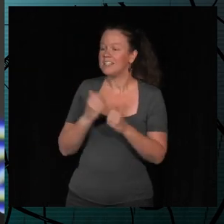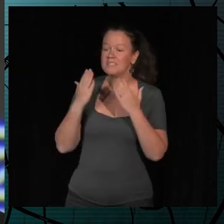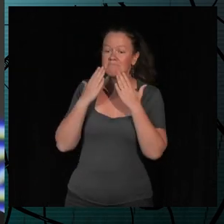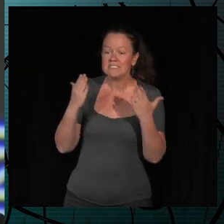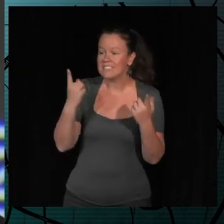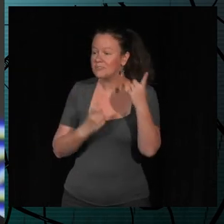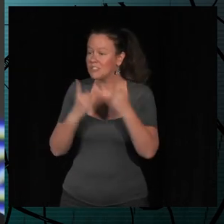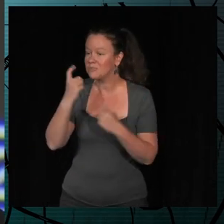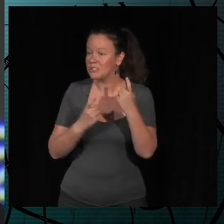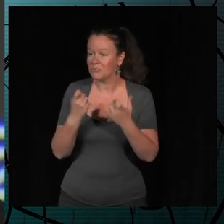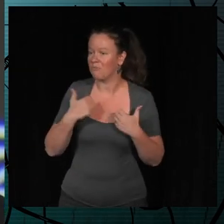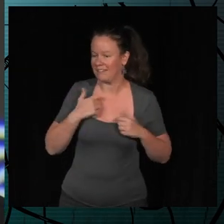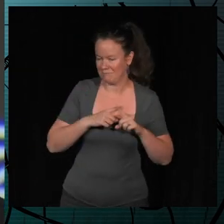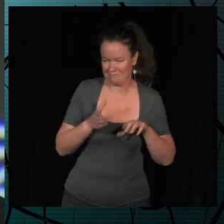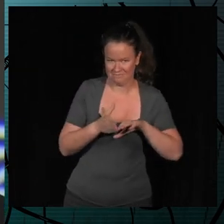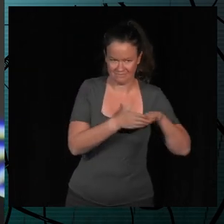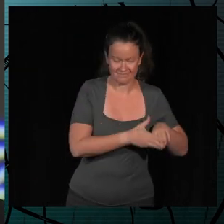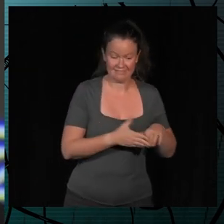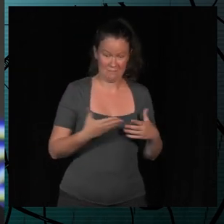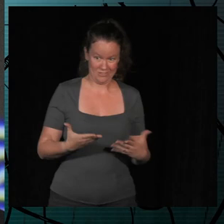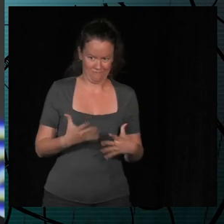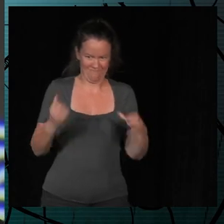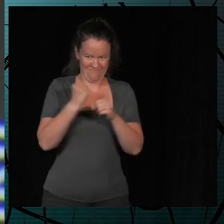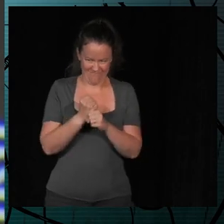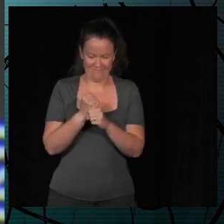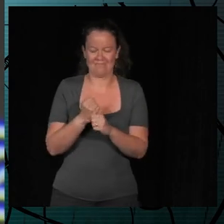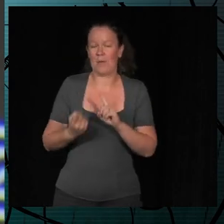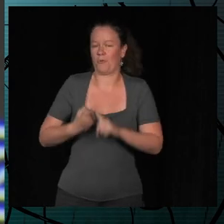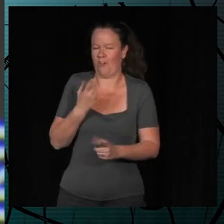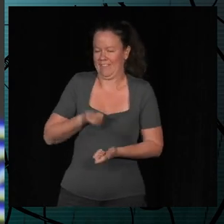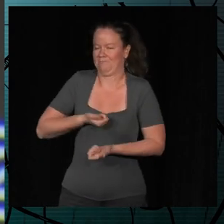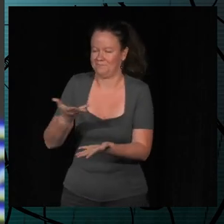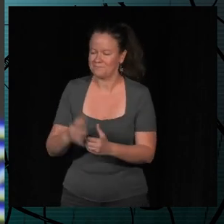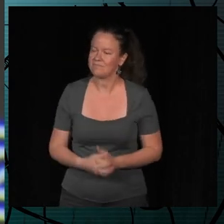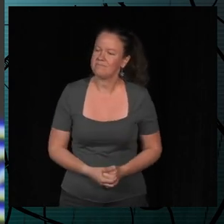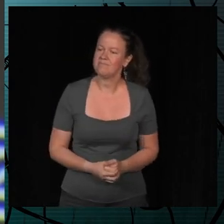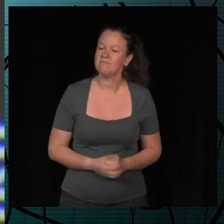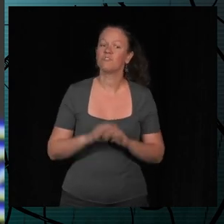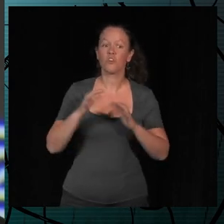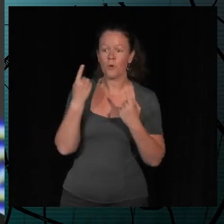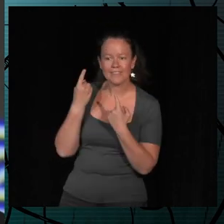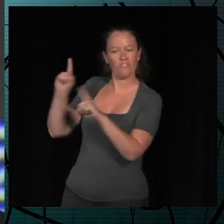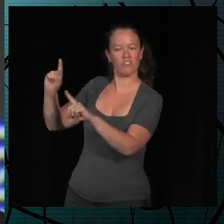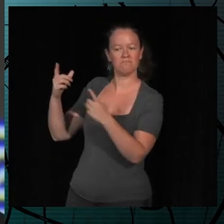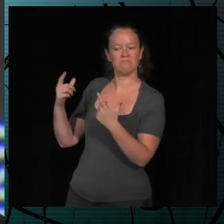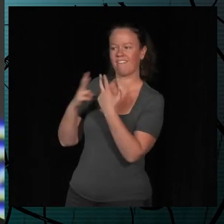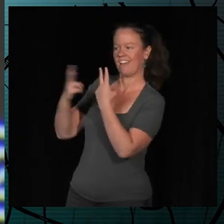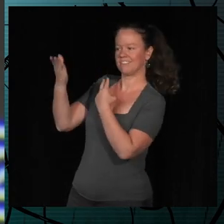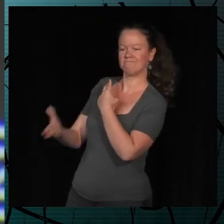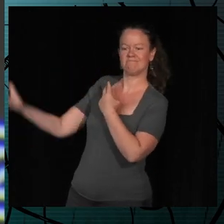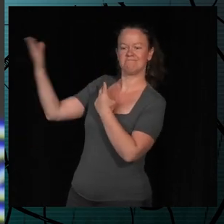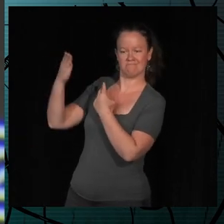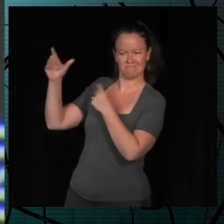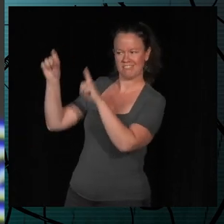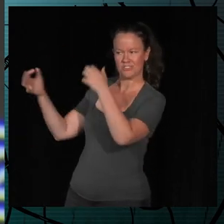poser alors maintenant j'en arrive à ce que l'important ce que je voulais vous dire avoir des éléments de langage savoir corirépondre quand